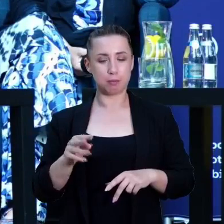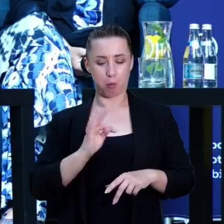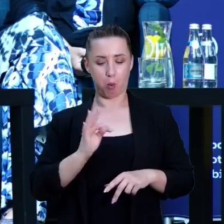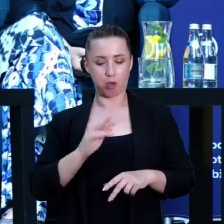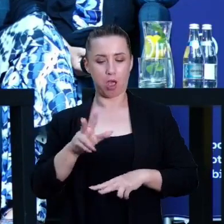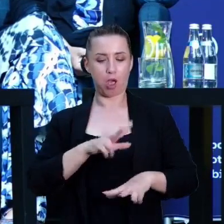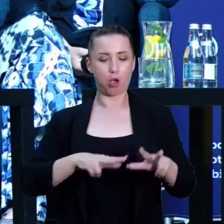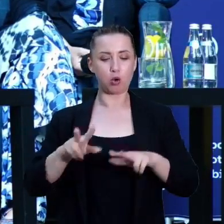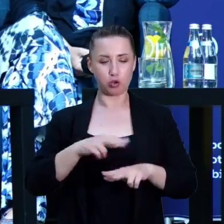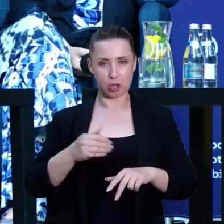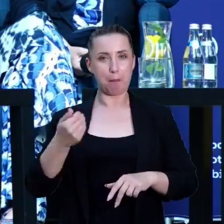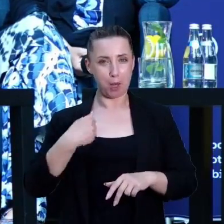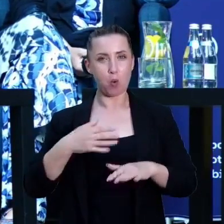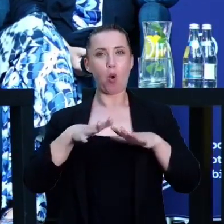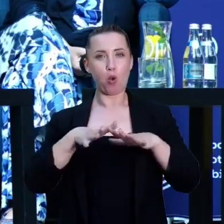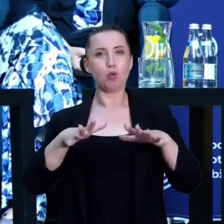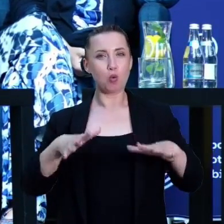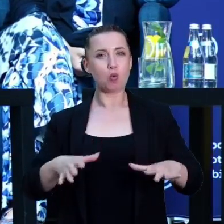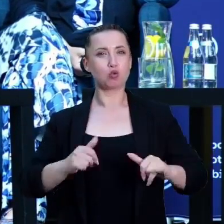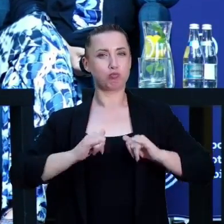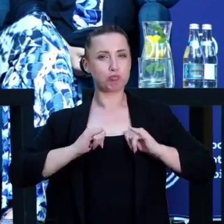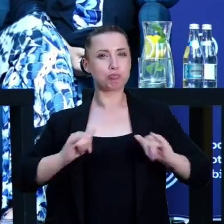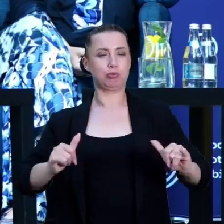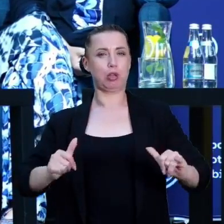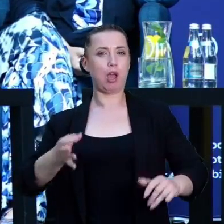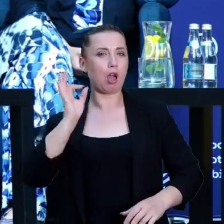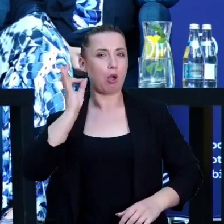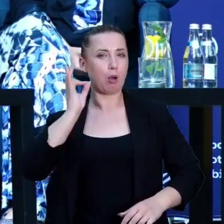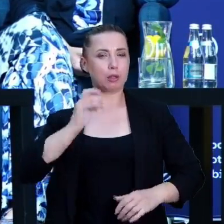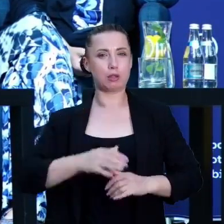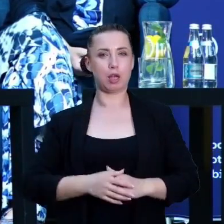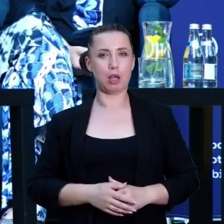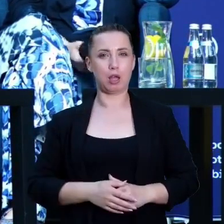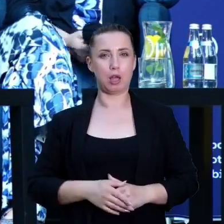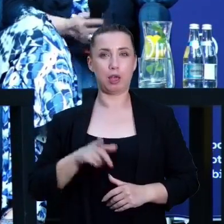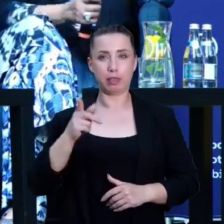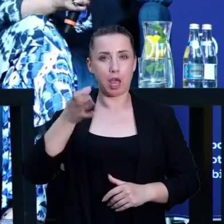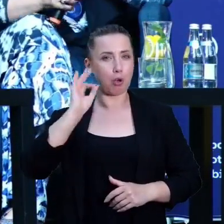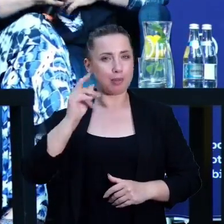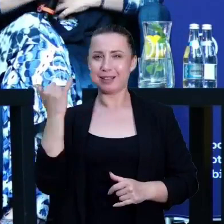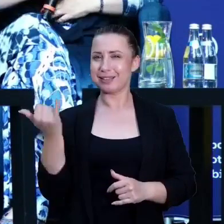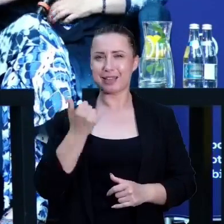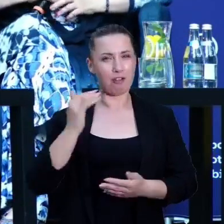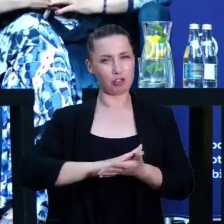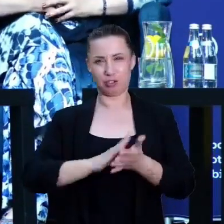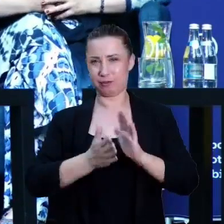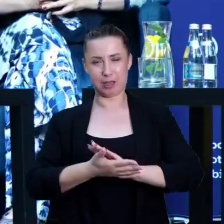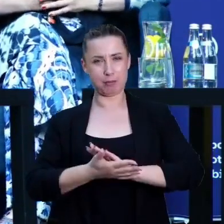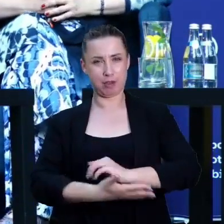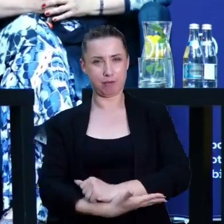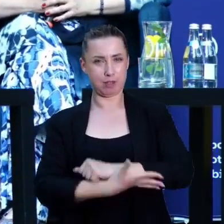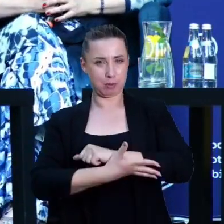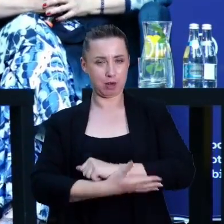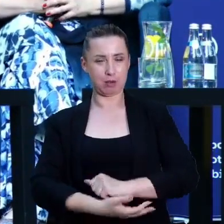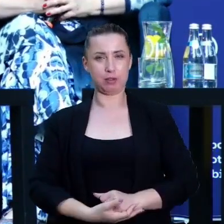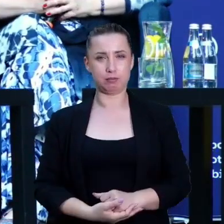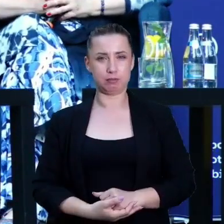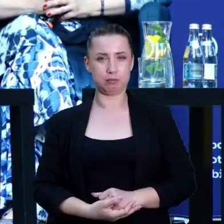było dużo bardzo silnych kobiet, ale to były kobiety, które się wspierały zawsze. No, nawet